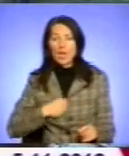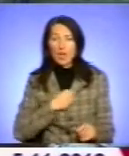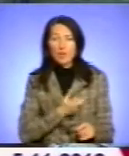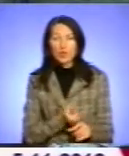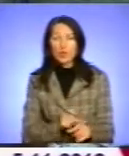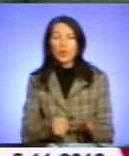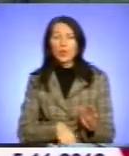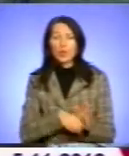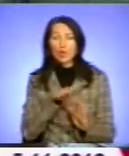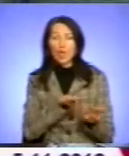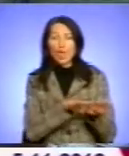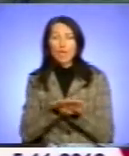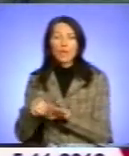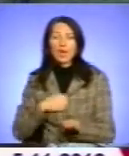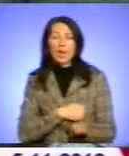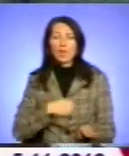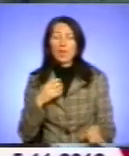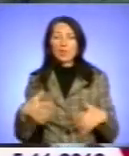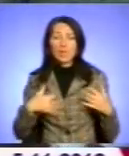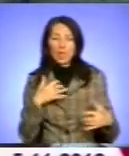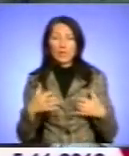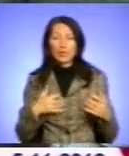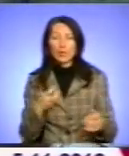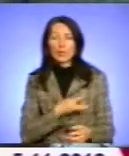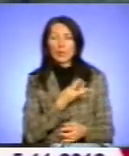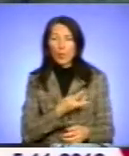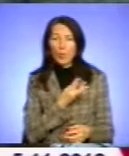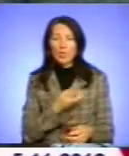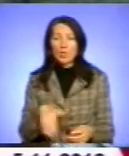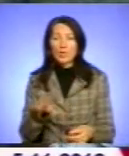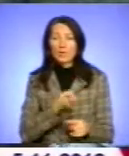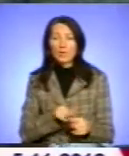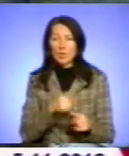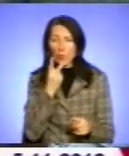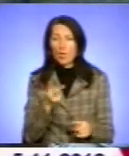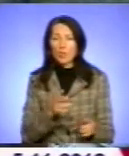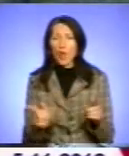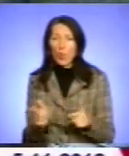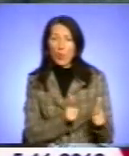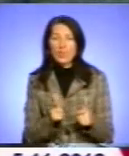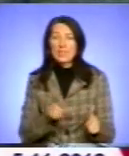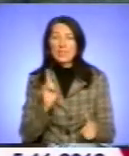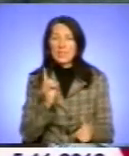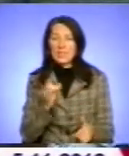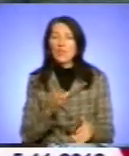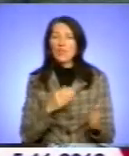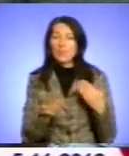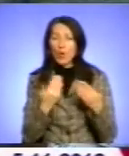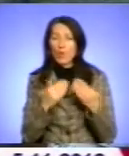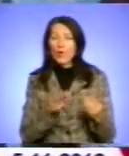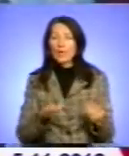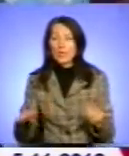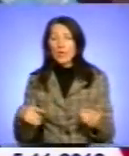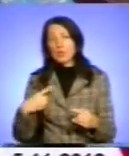агресії, тривожності, імпульсивності. І це все ми бачимо в поведінці дитини, це ми бачимо в спілкуванні діток з іншими